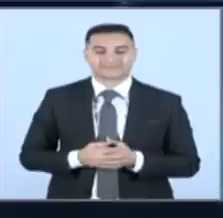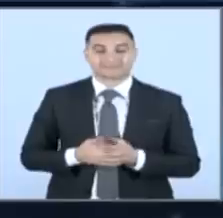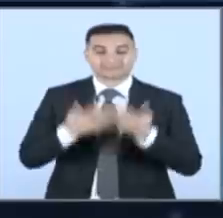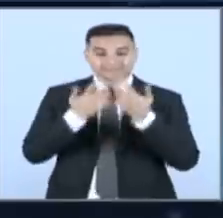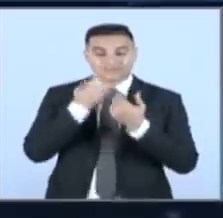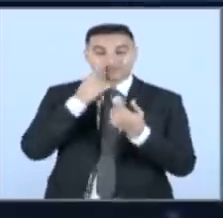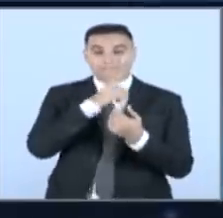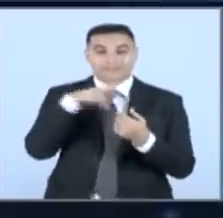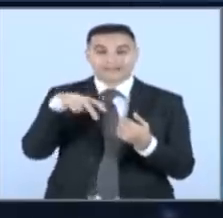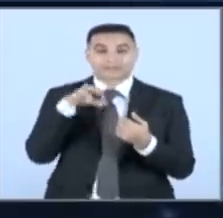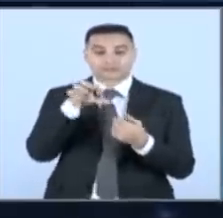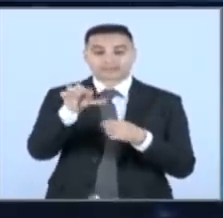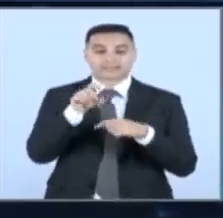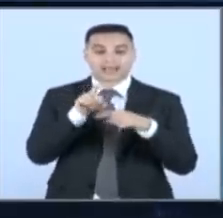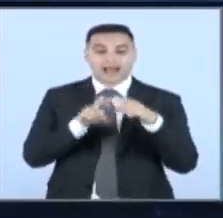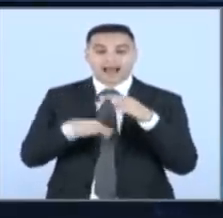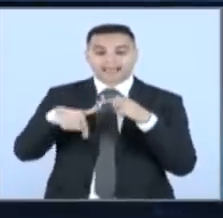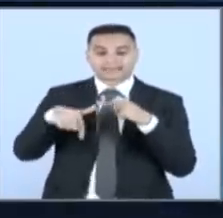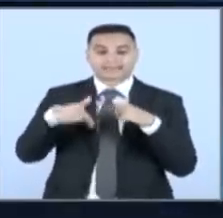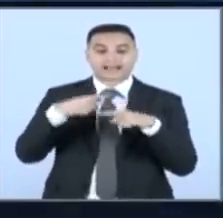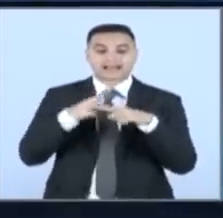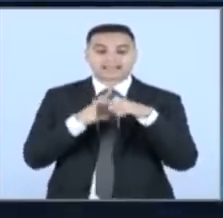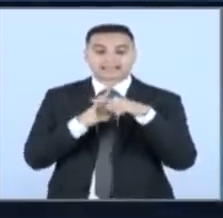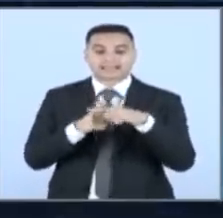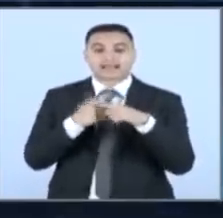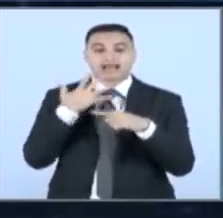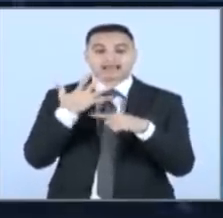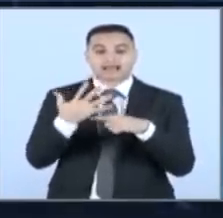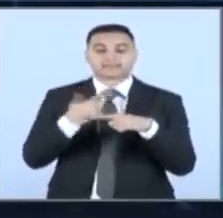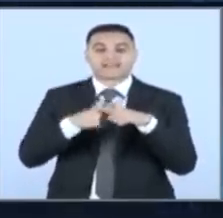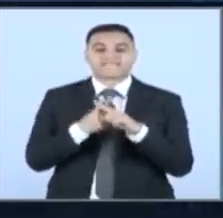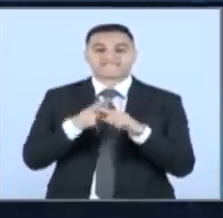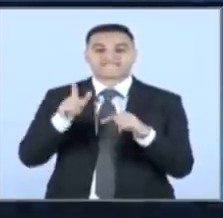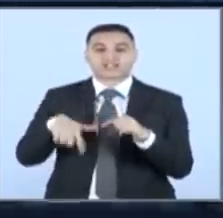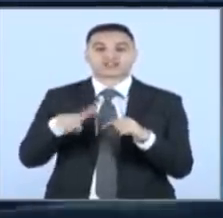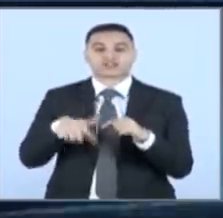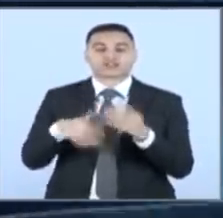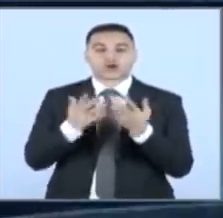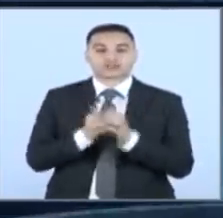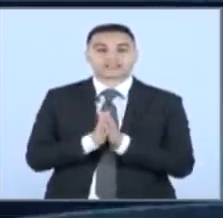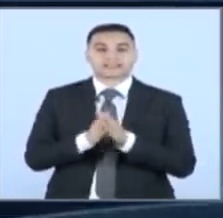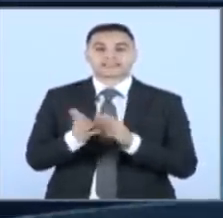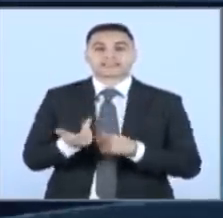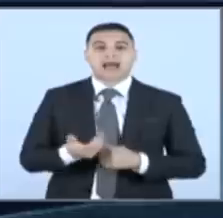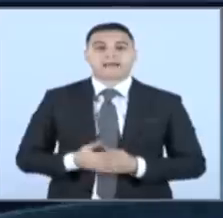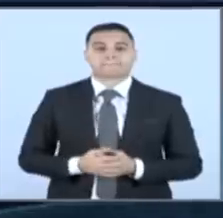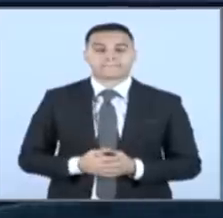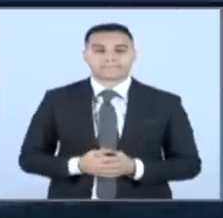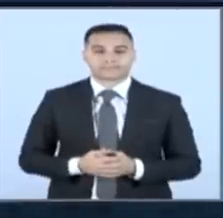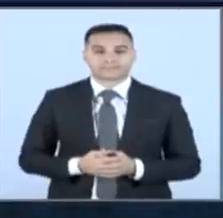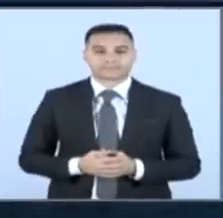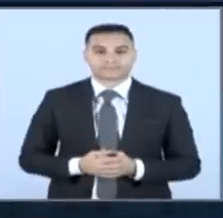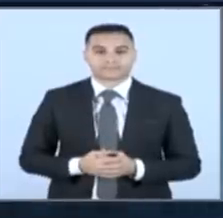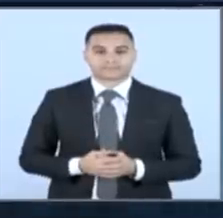حل مسألة الآتية: 198 على 6 زائد 5 في